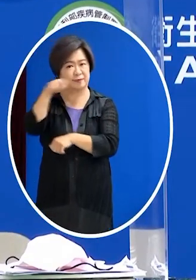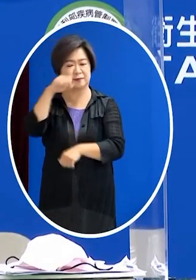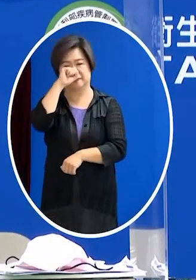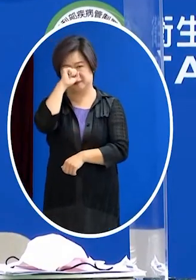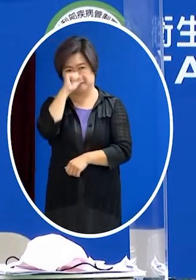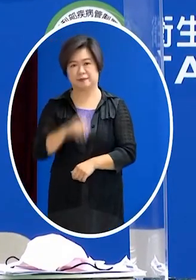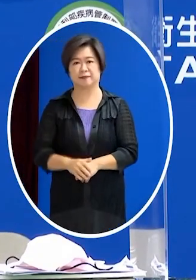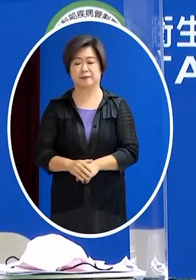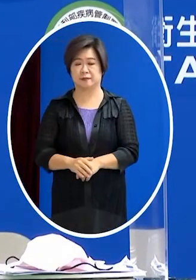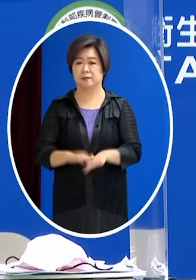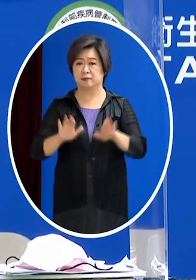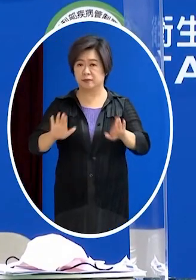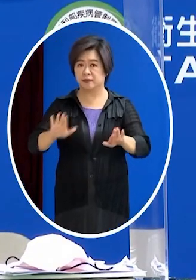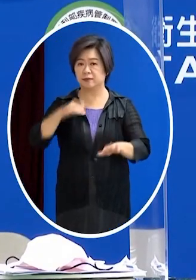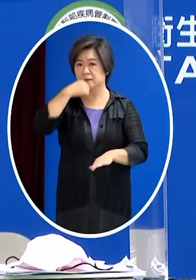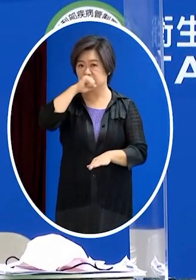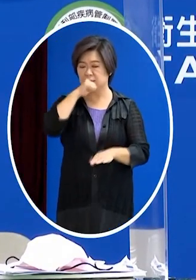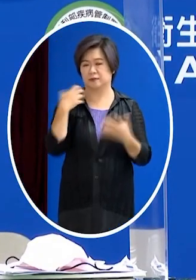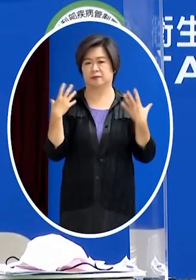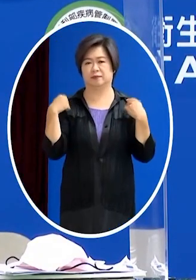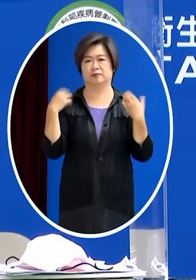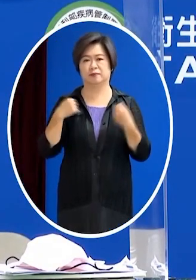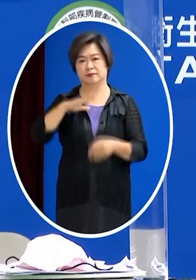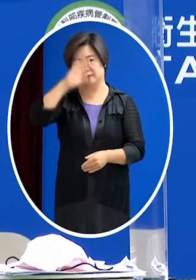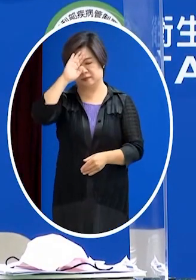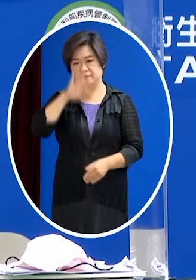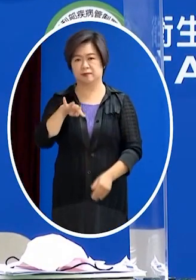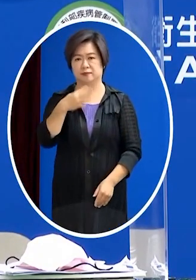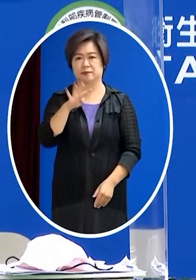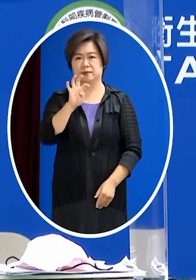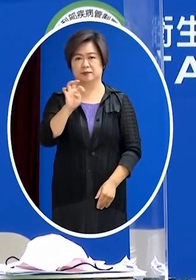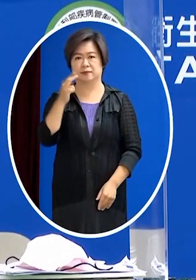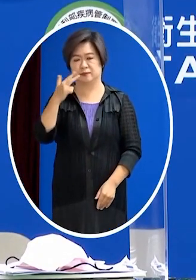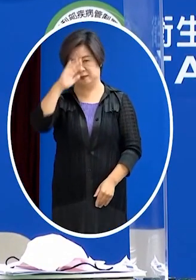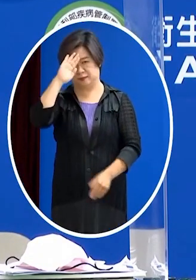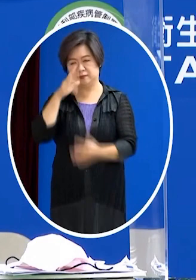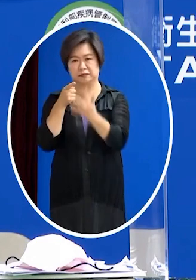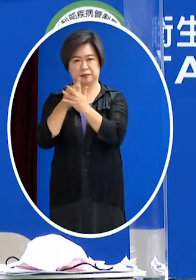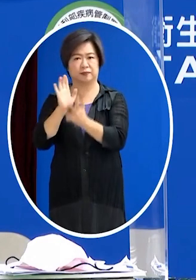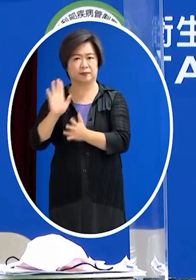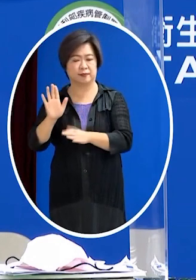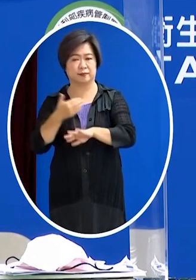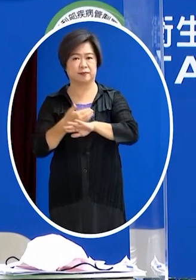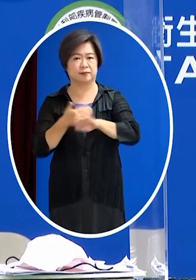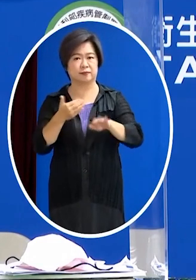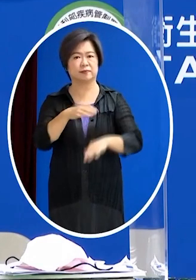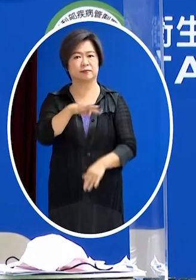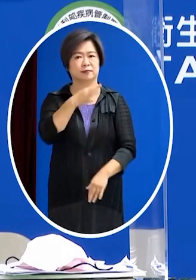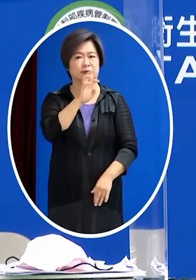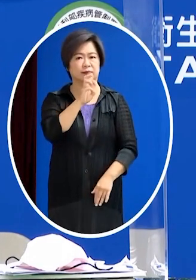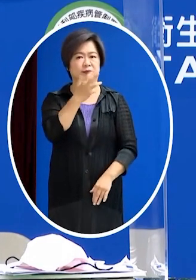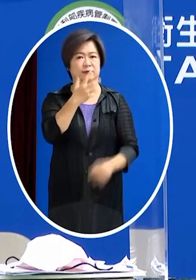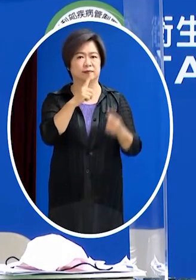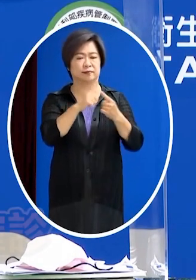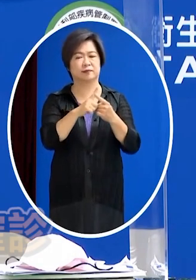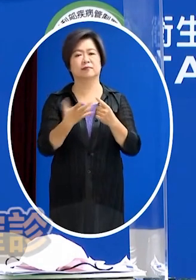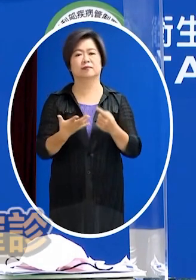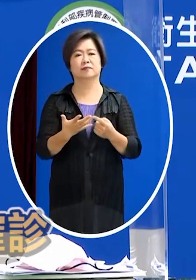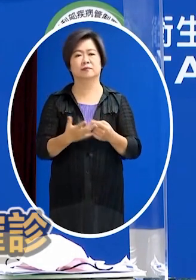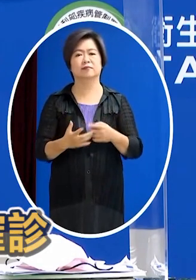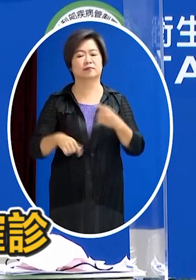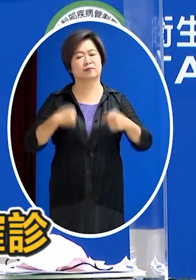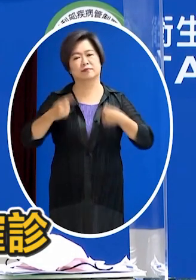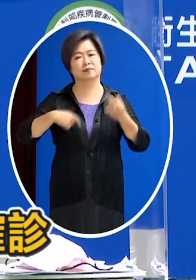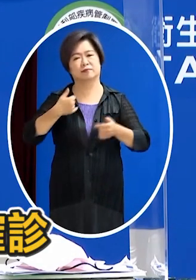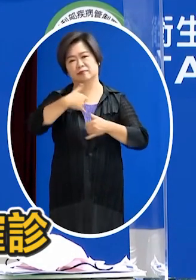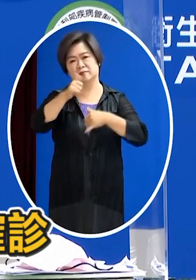那我们今天现在国内还是累计的447人确诊，其中438人解除隔离，那7人死亡，